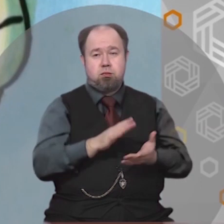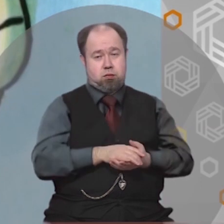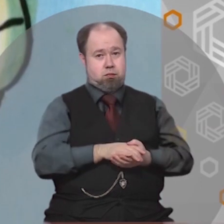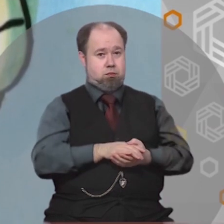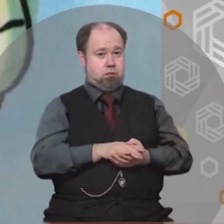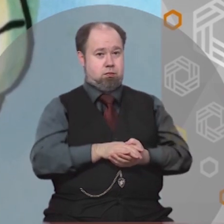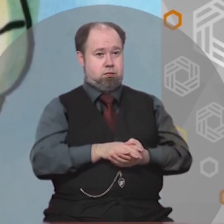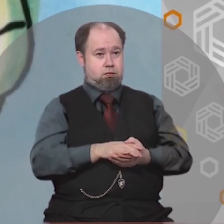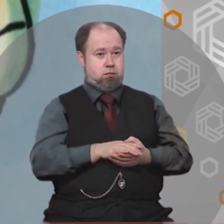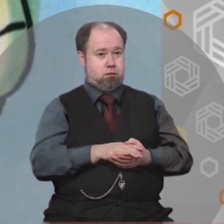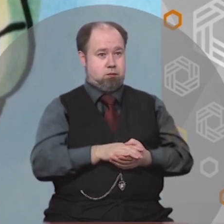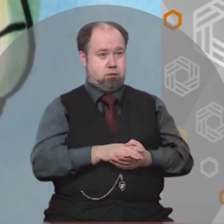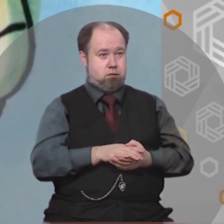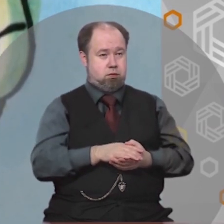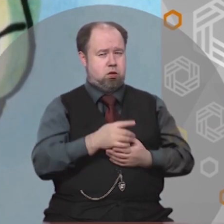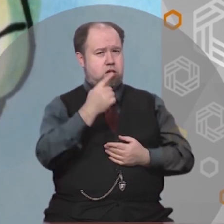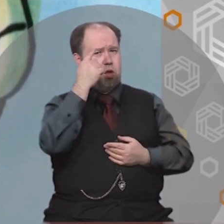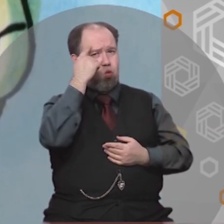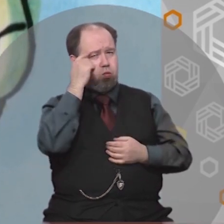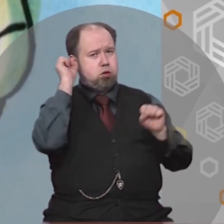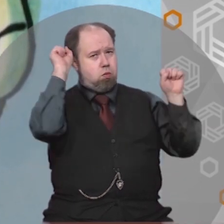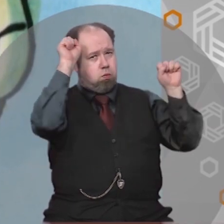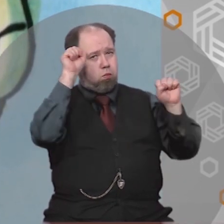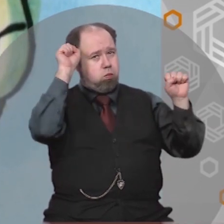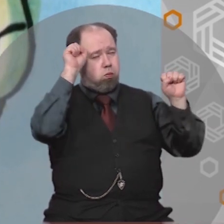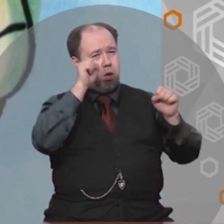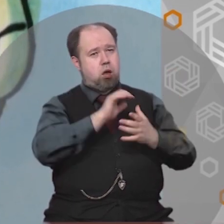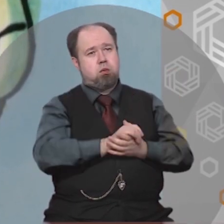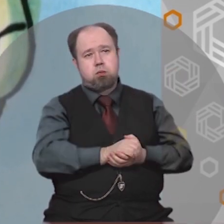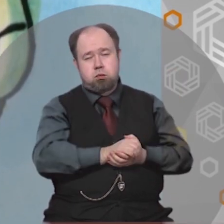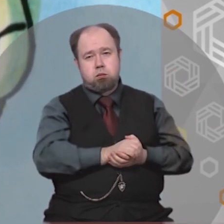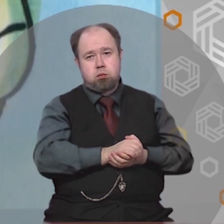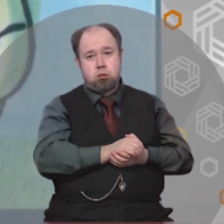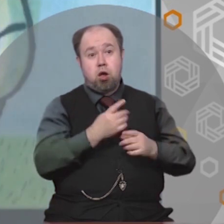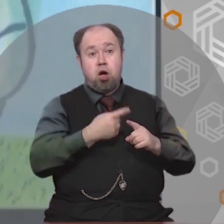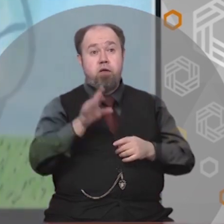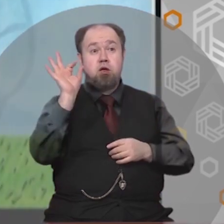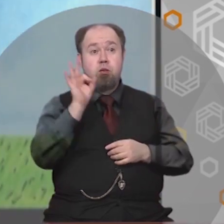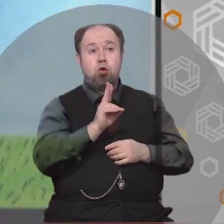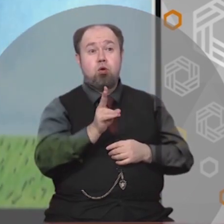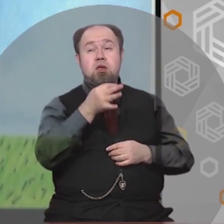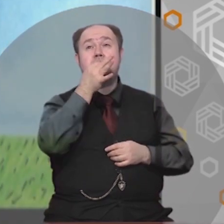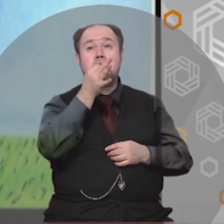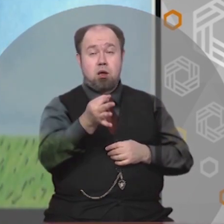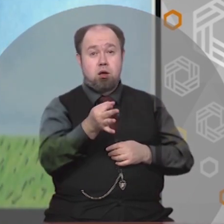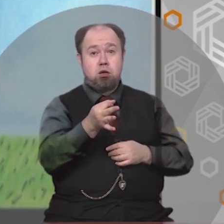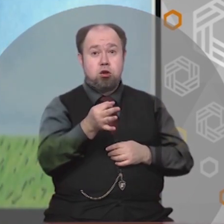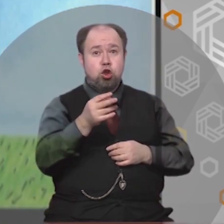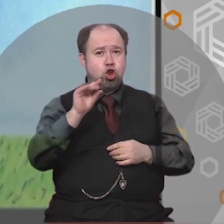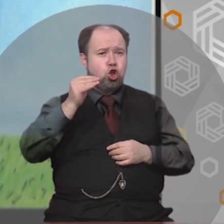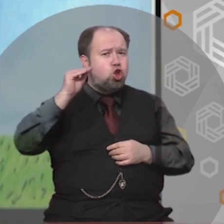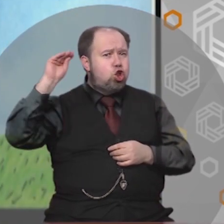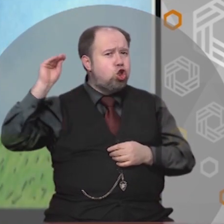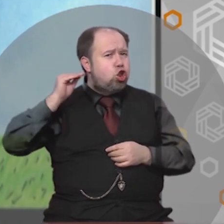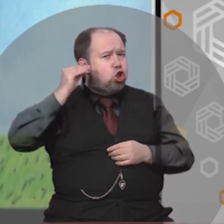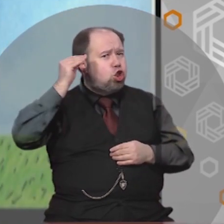Без комментариев, задумчиво произнес баран. И в этот момент кто-то сказал